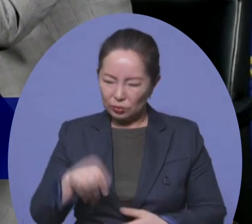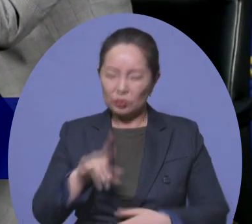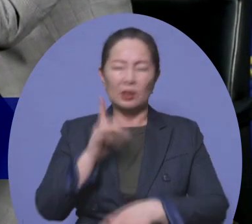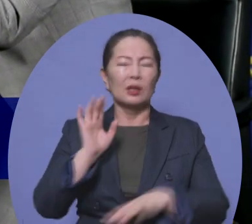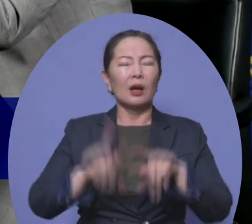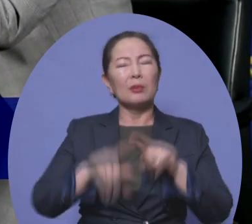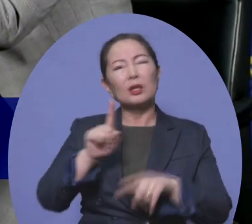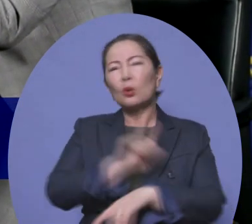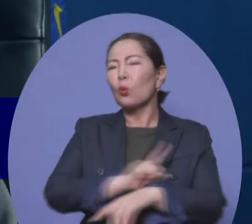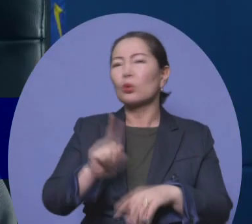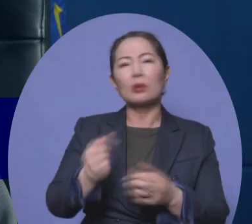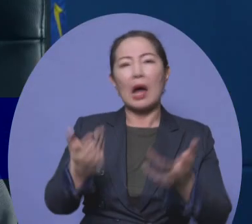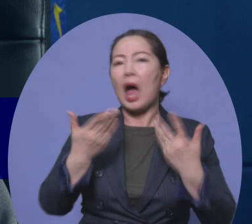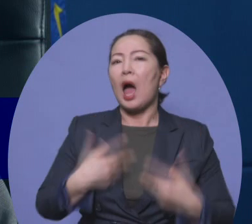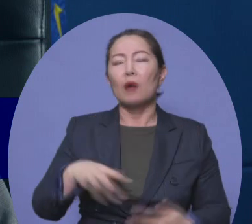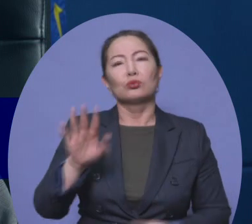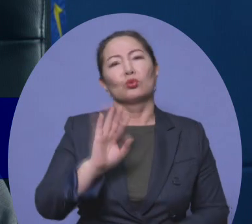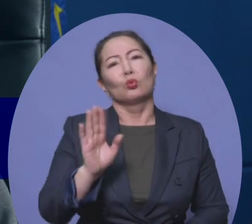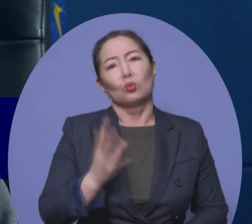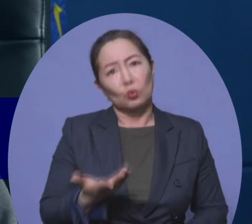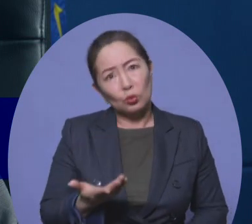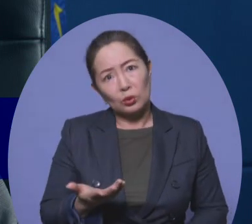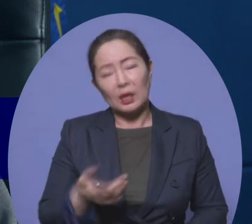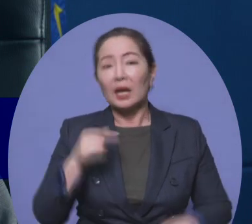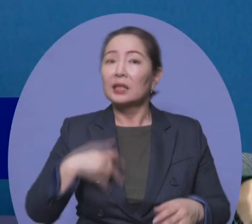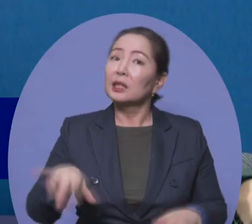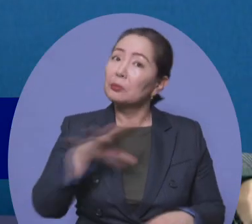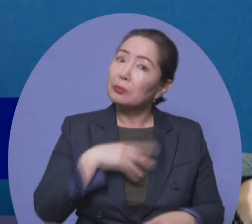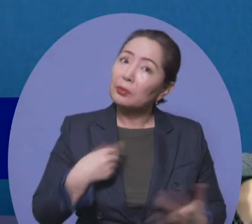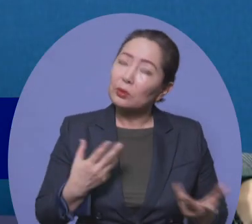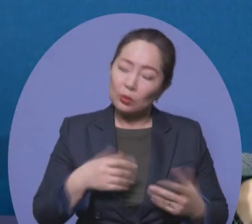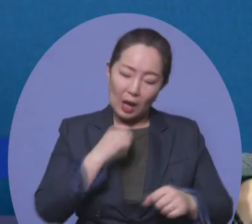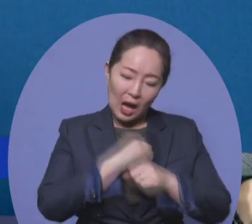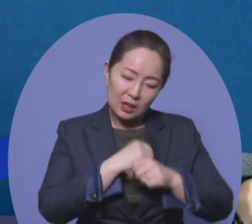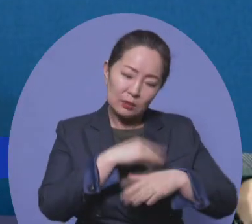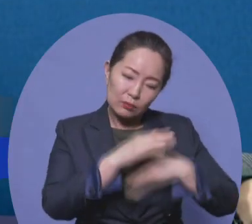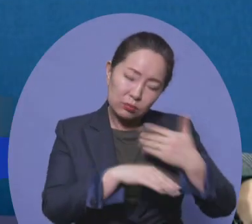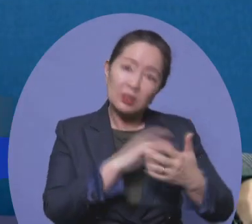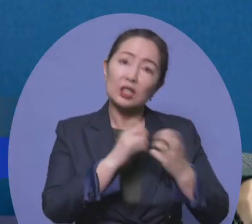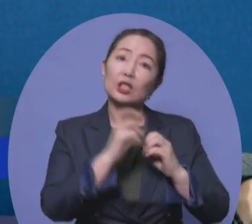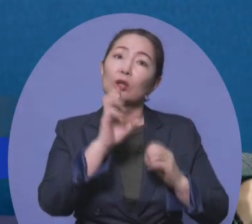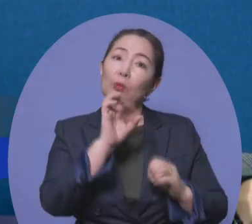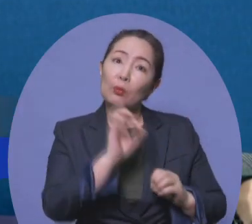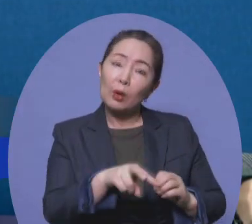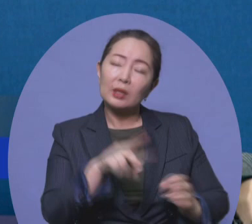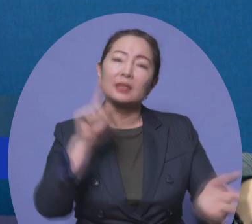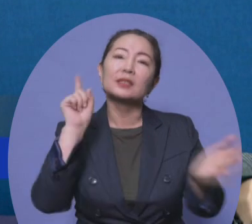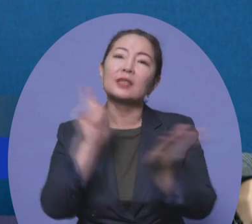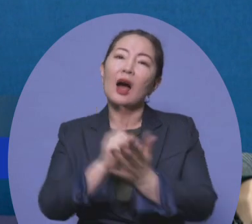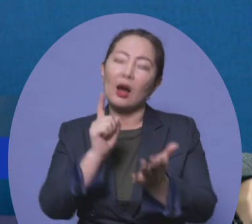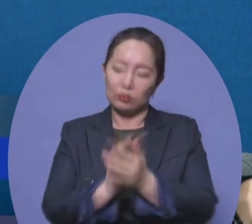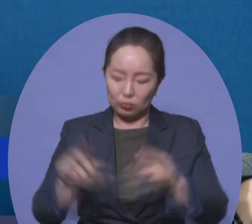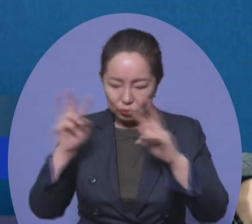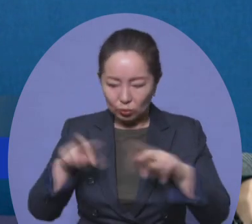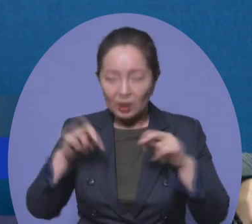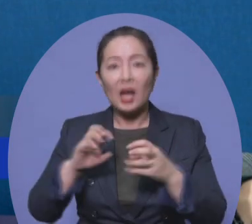дүн авчирдаггүй. Тэгэхээр бид нар одоо ямарваа нэгэн үйл ажиллагаа хэрэгжүүлэхдээ заавал